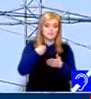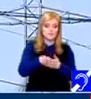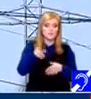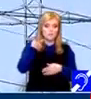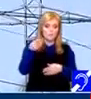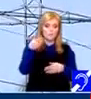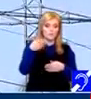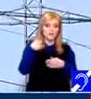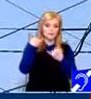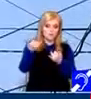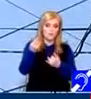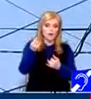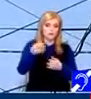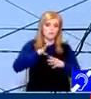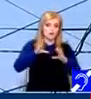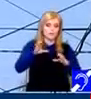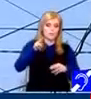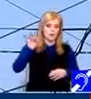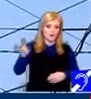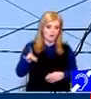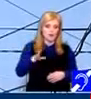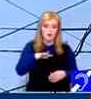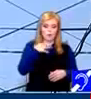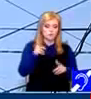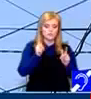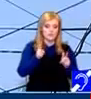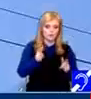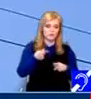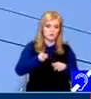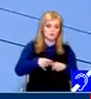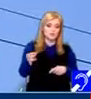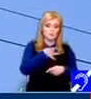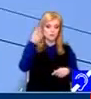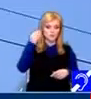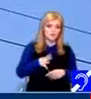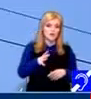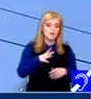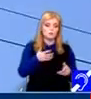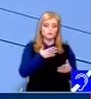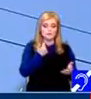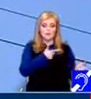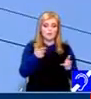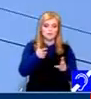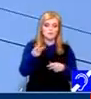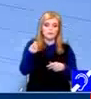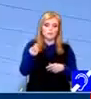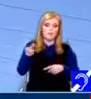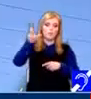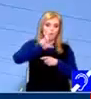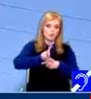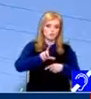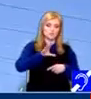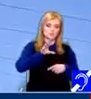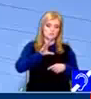Transnistria. Cumpărăm de acolo pentru că este mai ieftin, se apără autoritățile, iar Republica Moldova nu este pregătită să plătească un preț